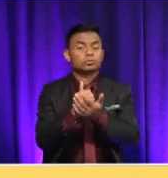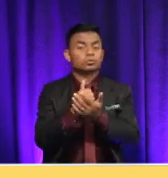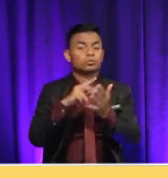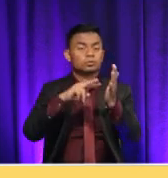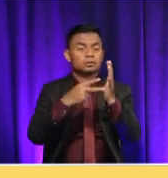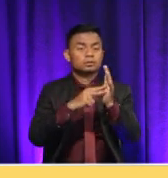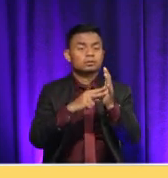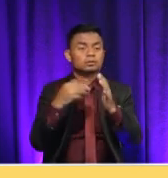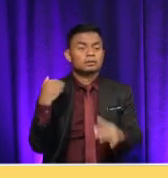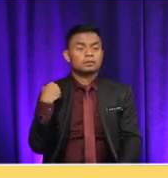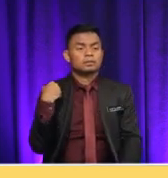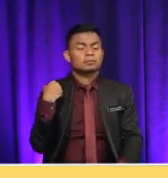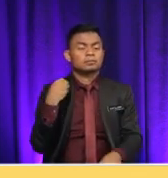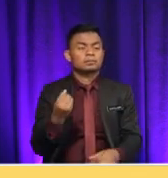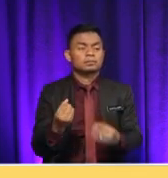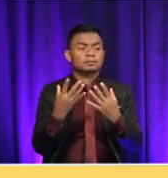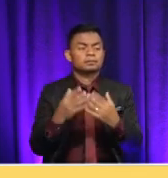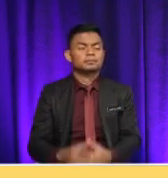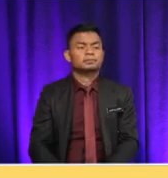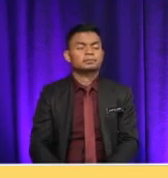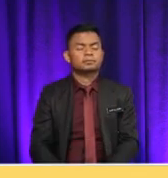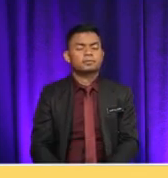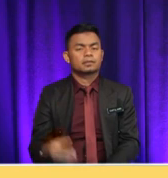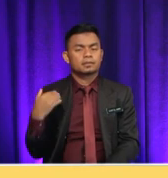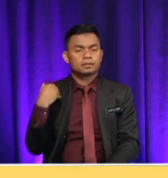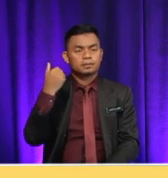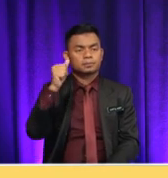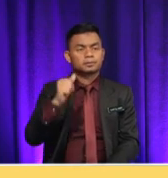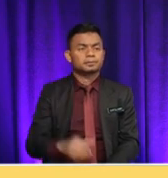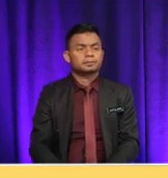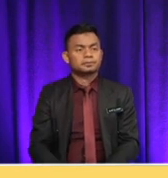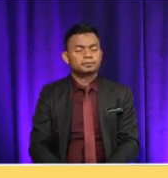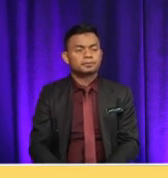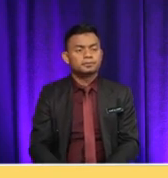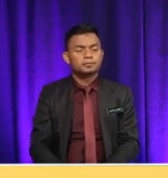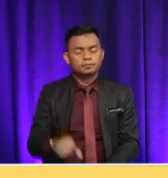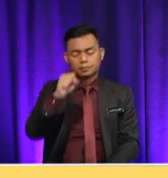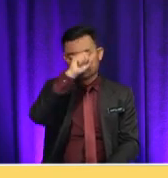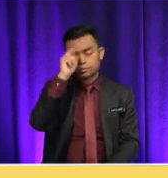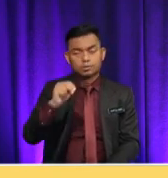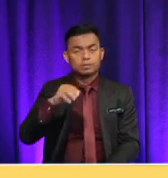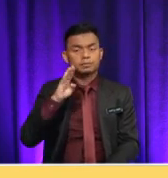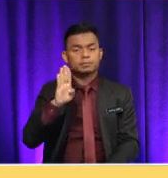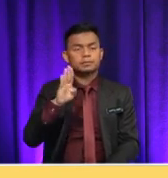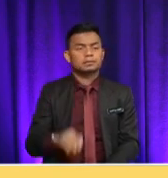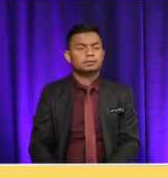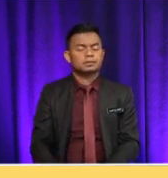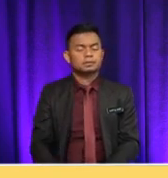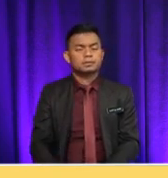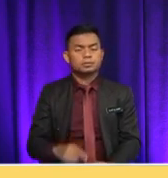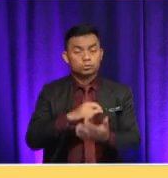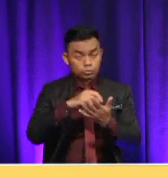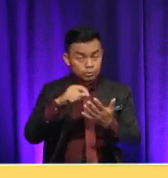berapa di situ ada 10 Oke soal yang Tuliskan 4 lengkapan